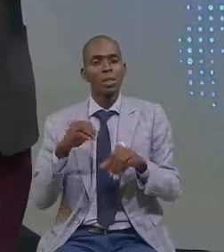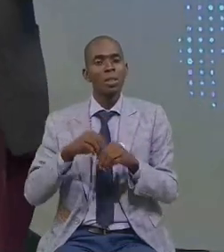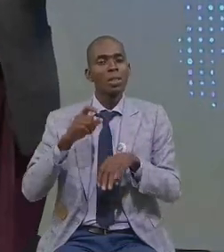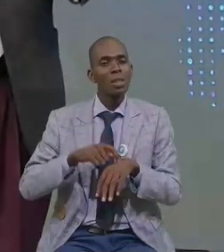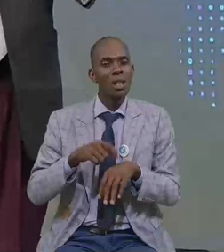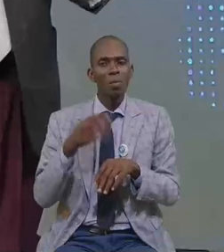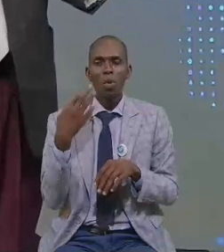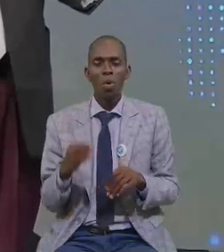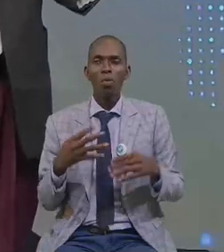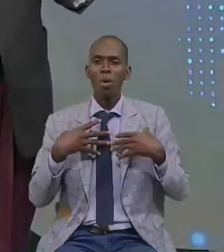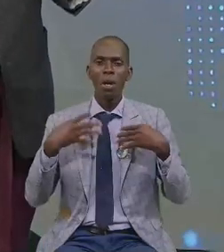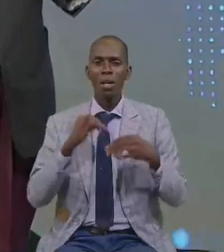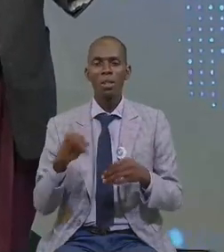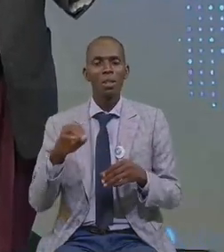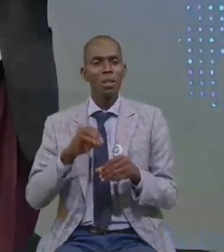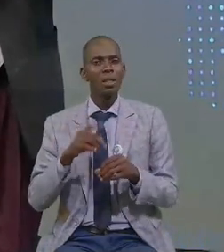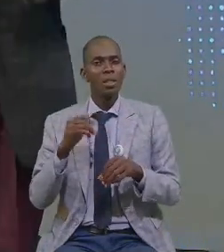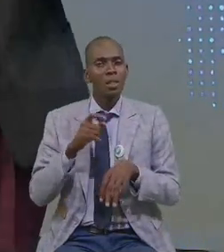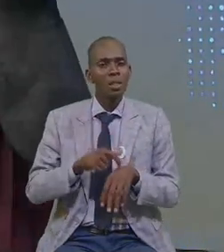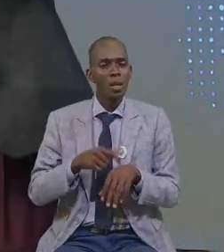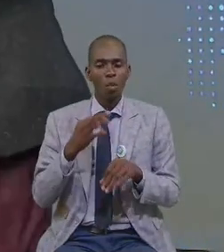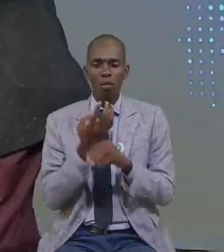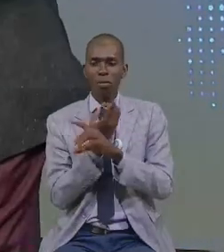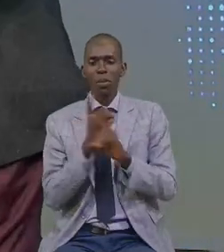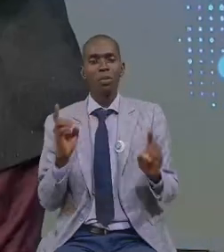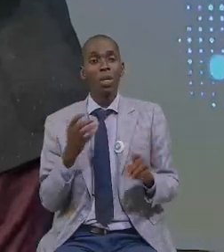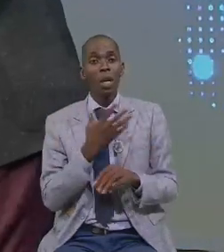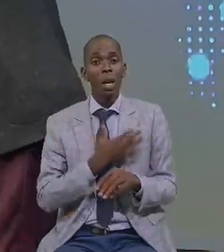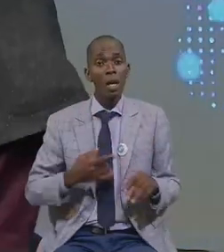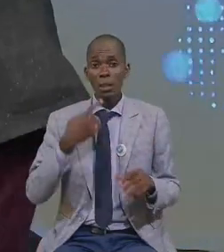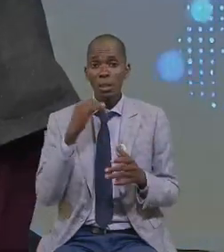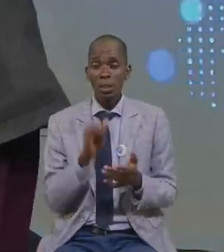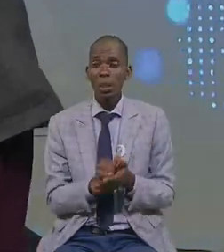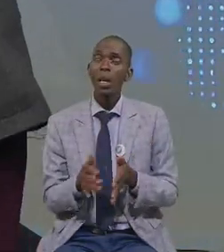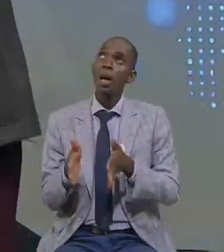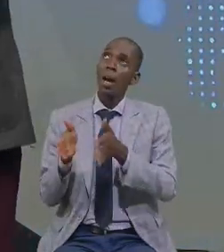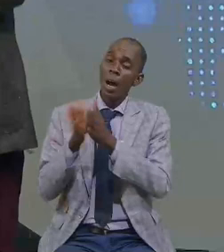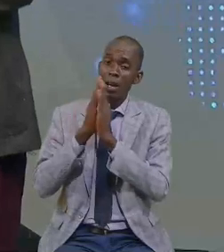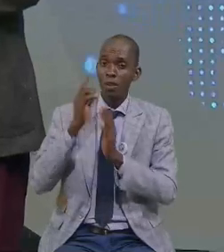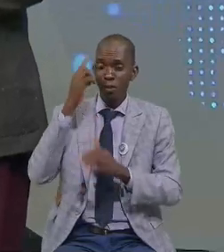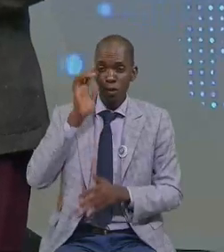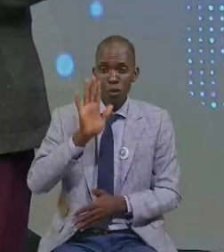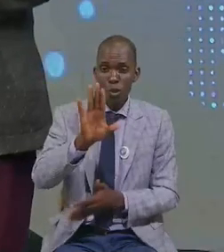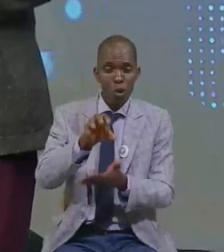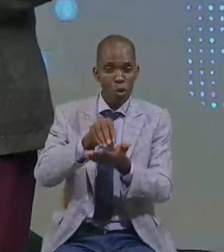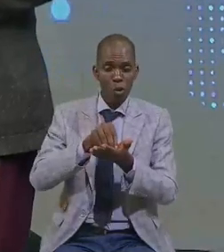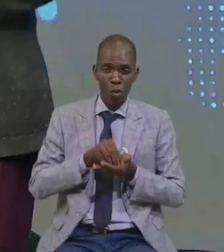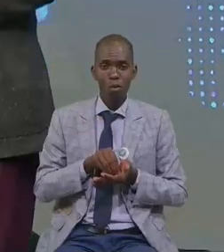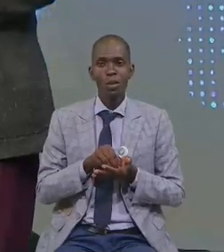salut, c'est le temps de guérison, c'est le temps de délivrance. Et il dit, demandez votre